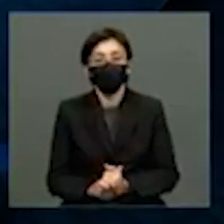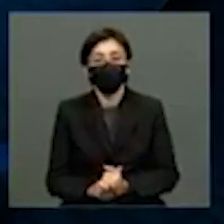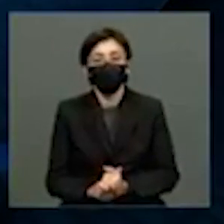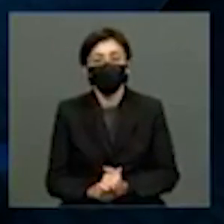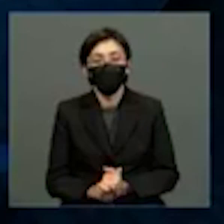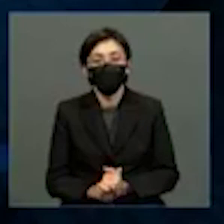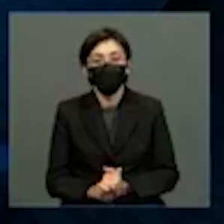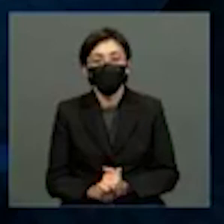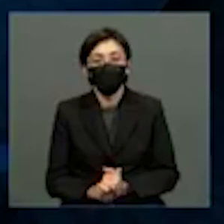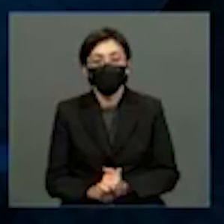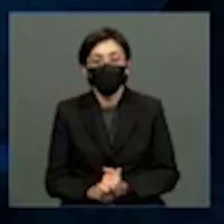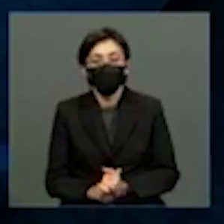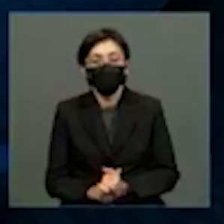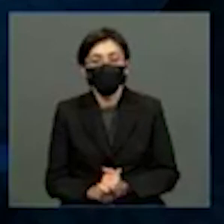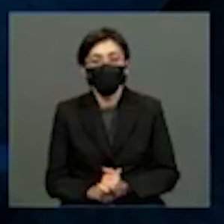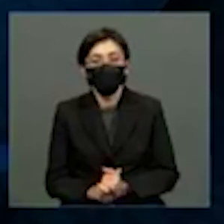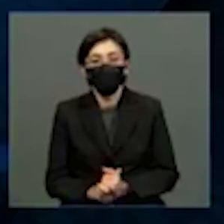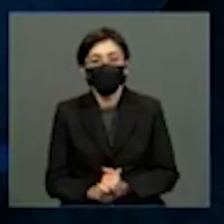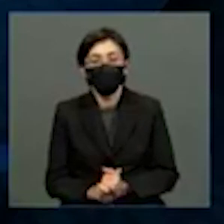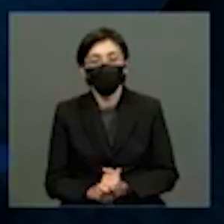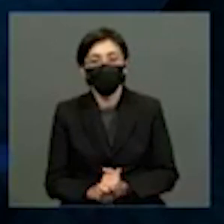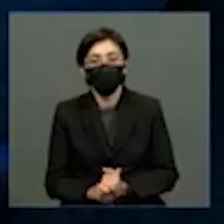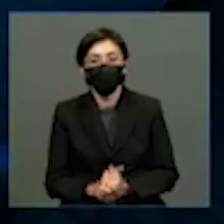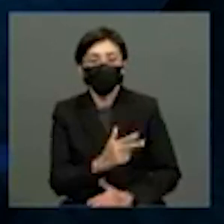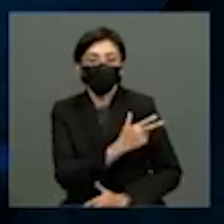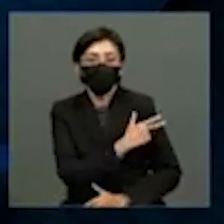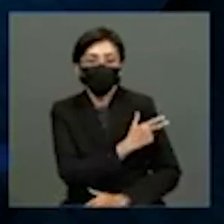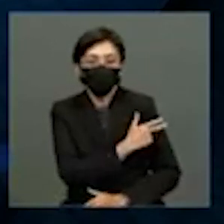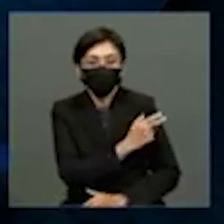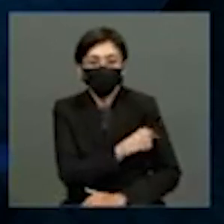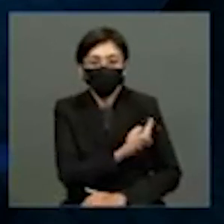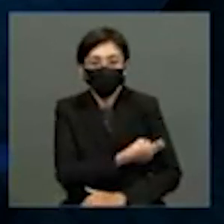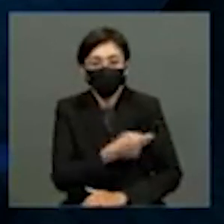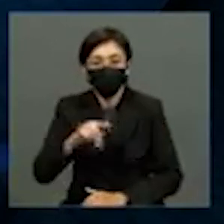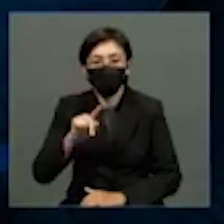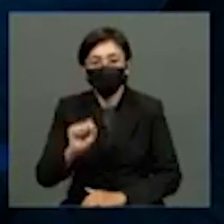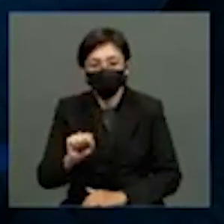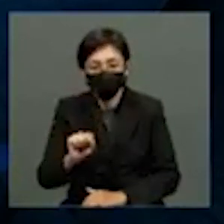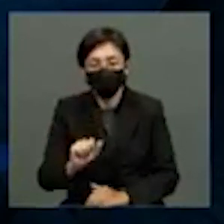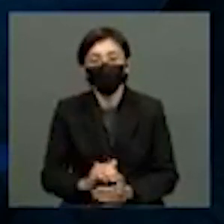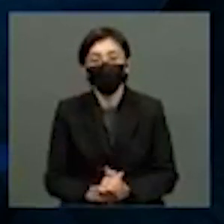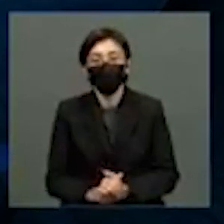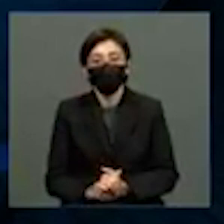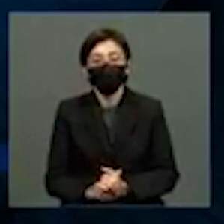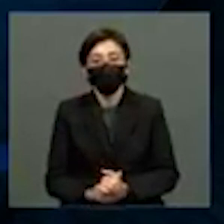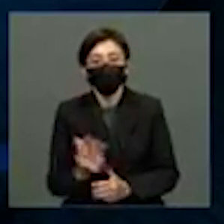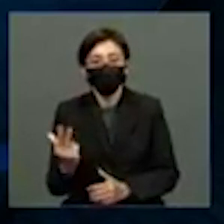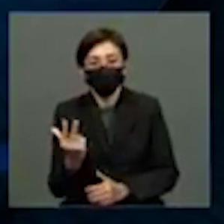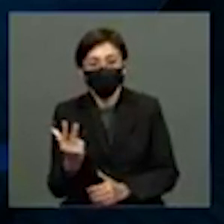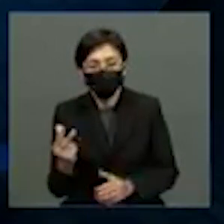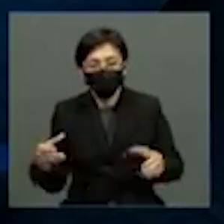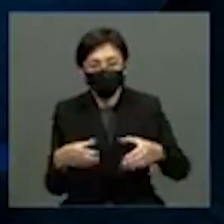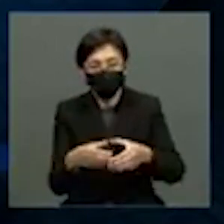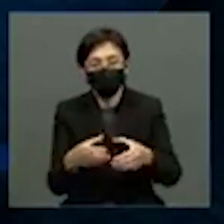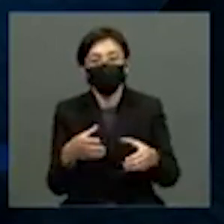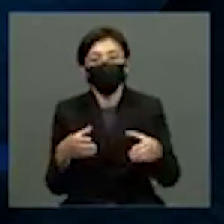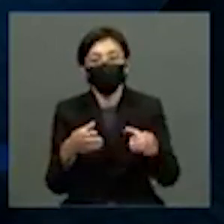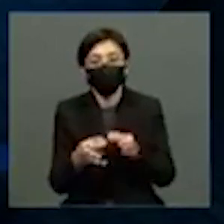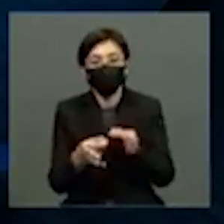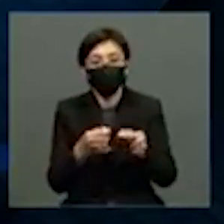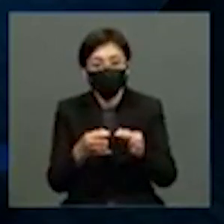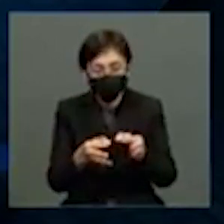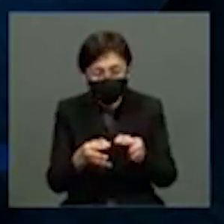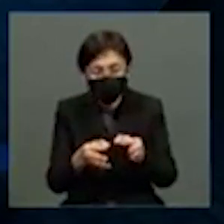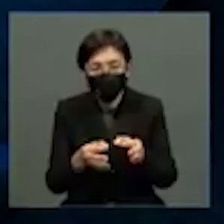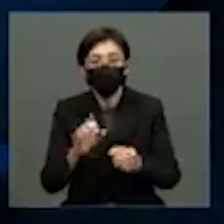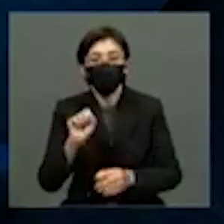ง อีกท่านหนึ่งนะครับท่านศาสตราจารย์ดรนายแพทย์ประสิทธิ์วัฒนาภานะครับทั้ง3ท่านอยู่ในคณะกรรมการที่ปรึกษาของสบ